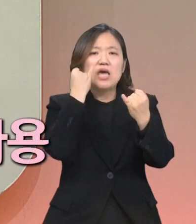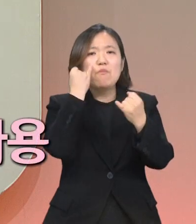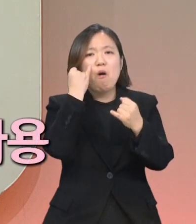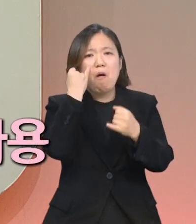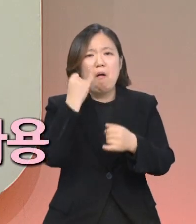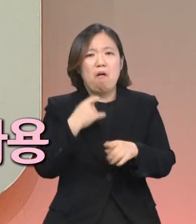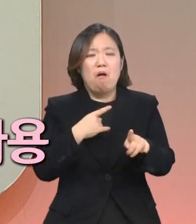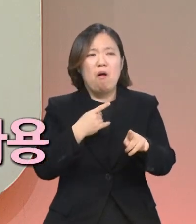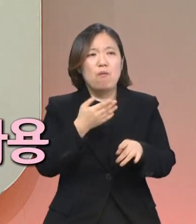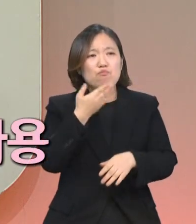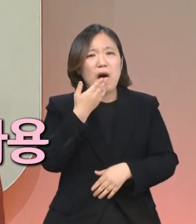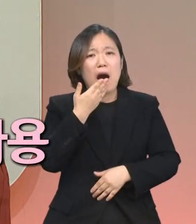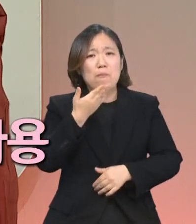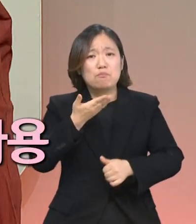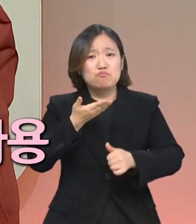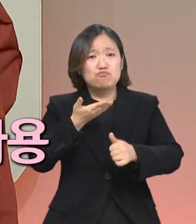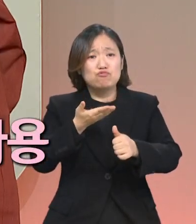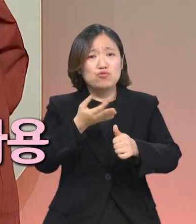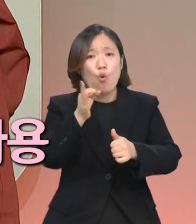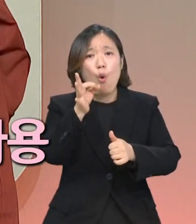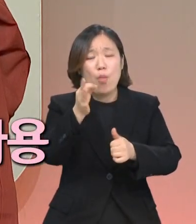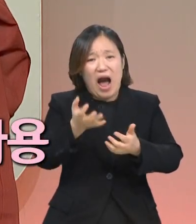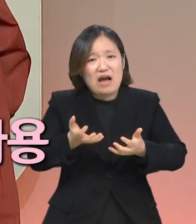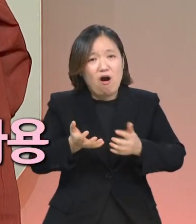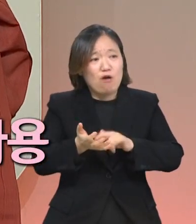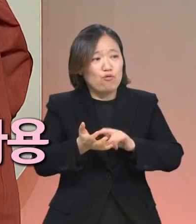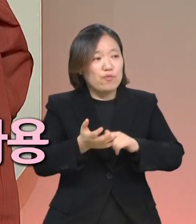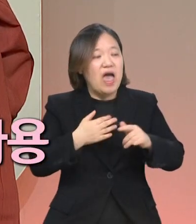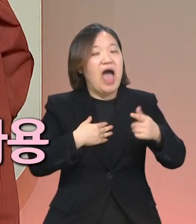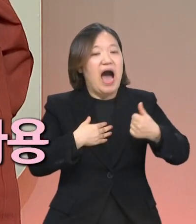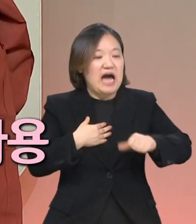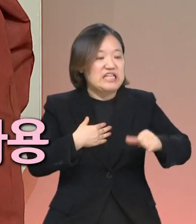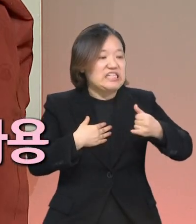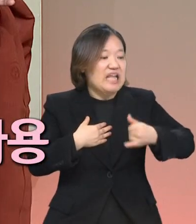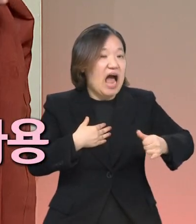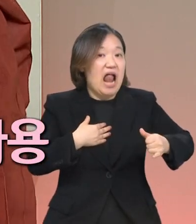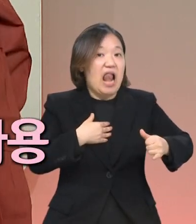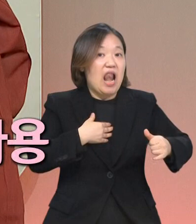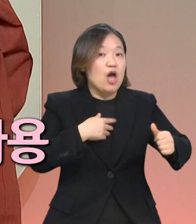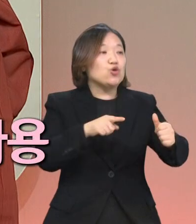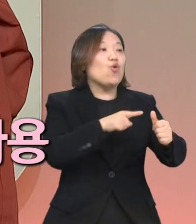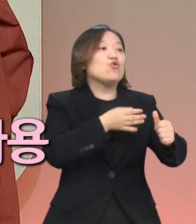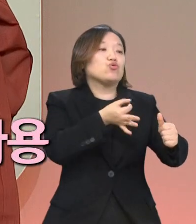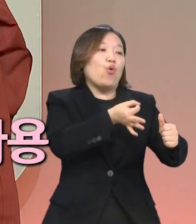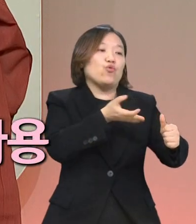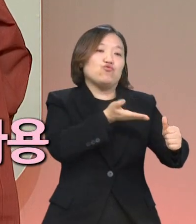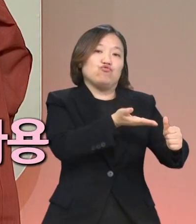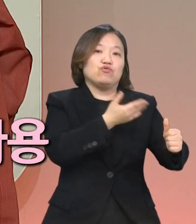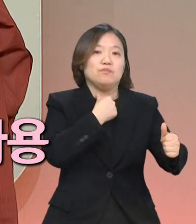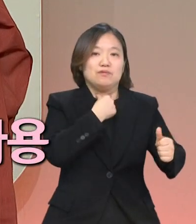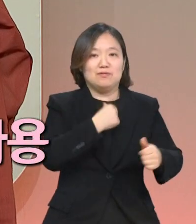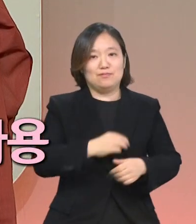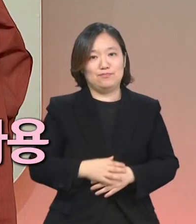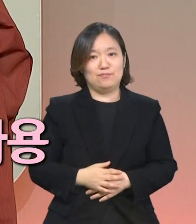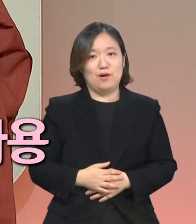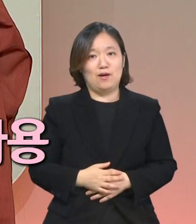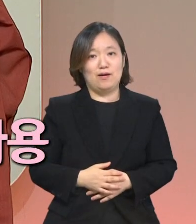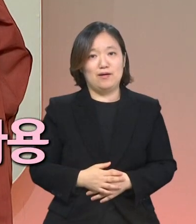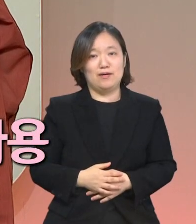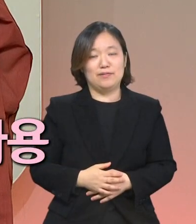밥 사줄 그 돈조차 아껴서 자식 교육시킨다고 일곱 남매 교육시키려면 돈이 많이 들었을 수도